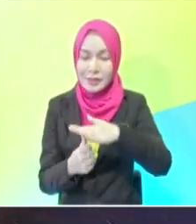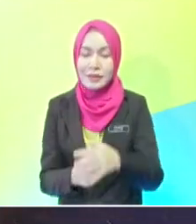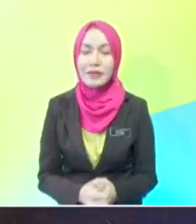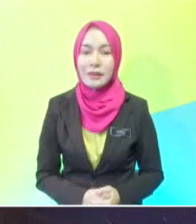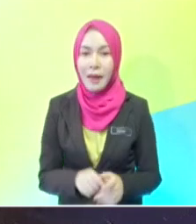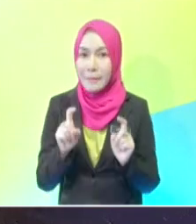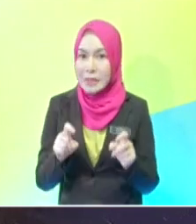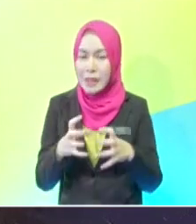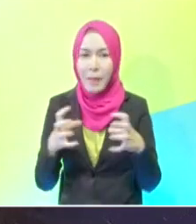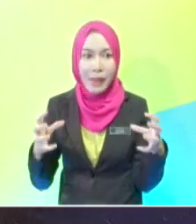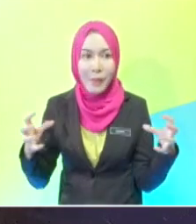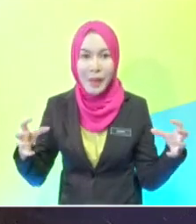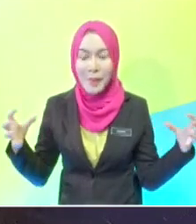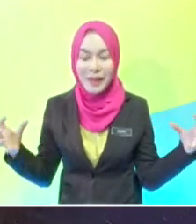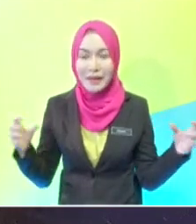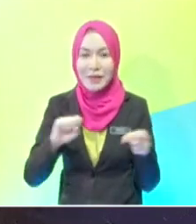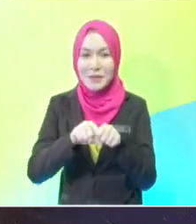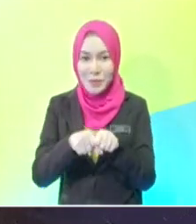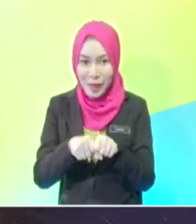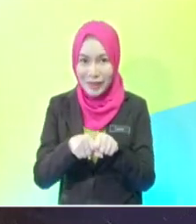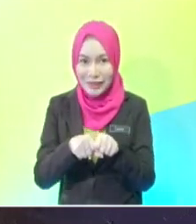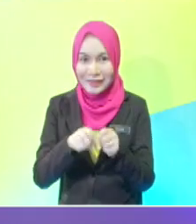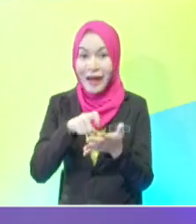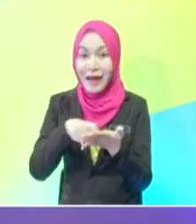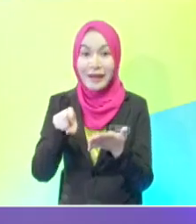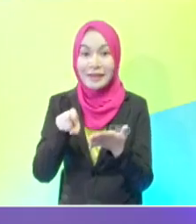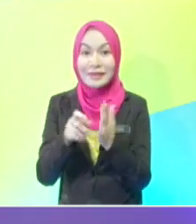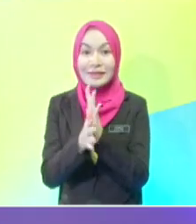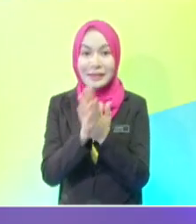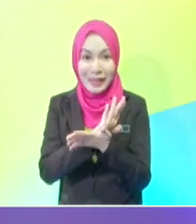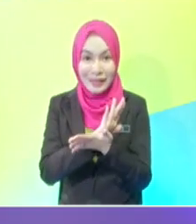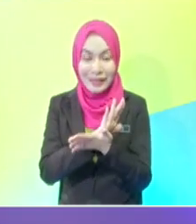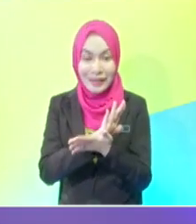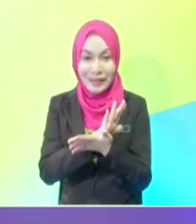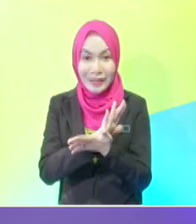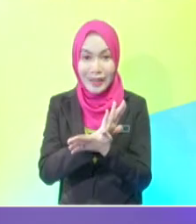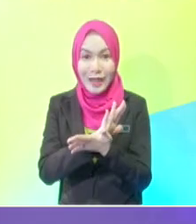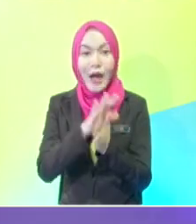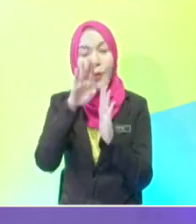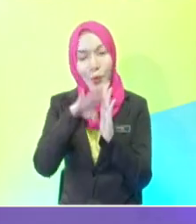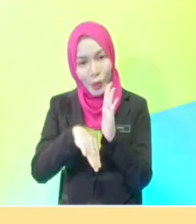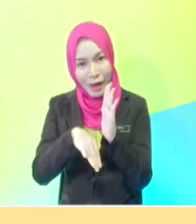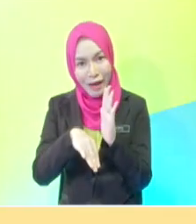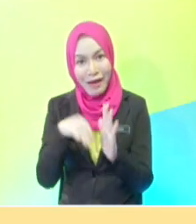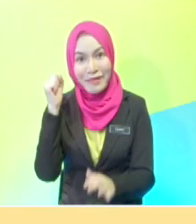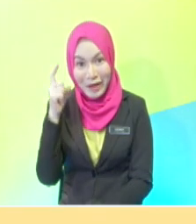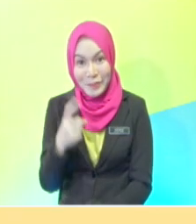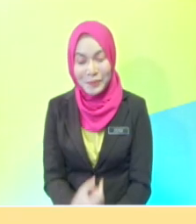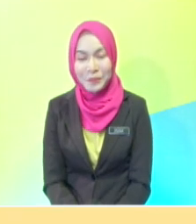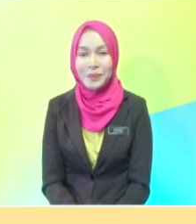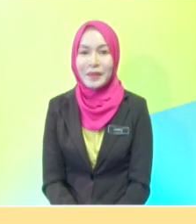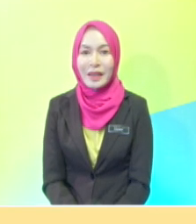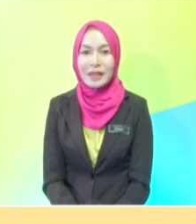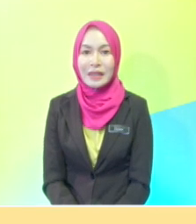mengurangkan penghasilan menggunakan cos maka penghasilan makanan tadi atau kita kata